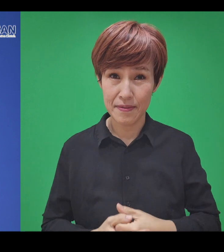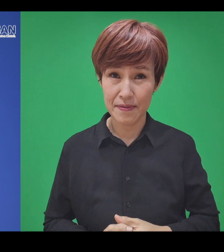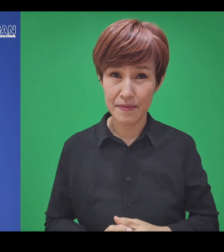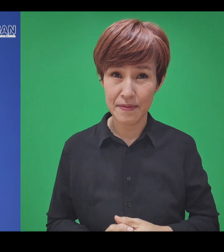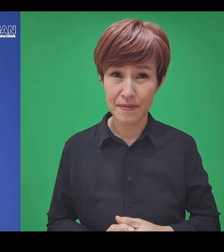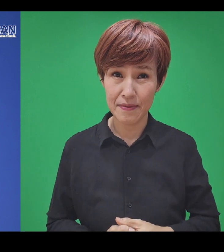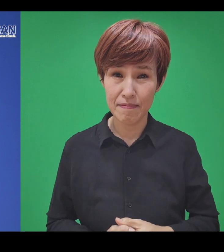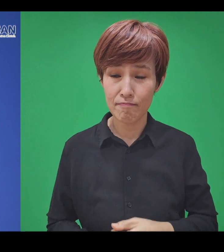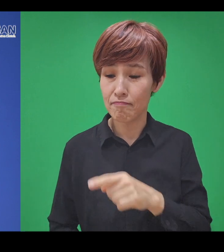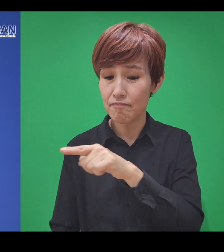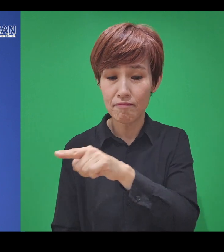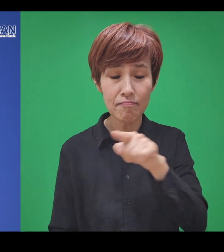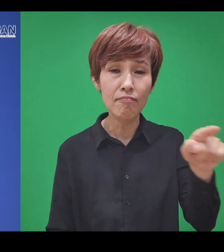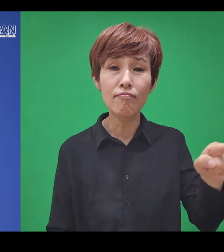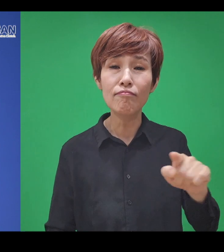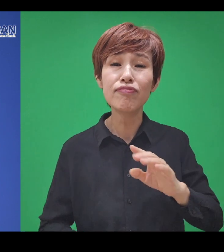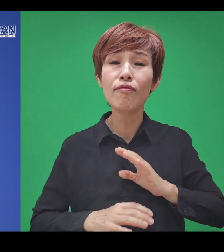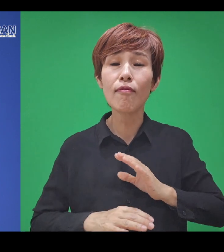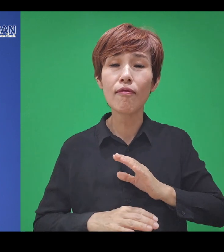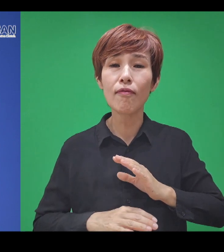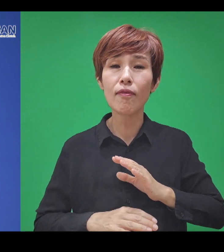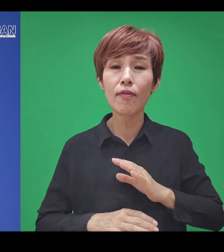어느 게 더 무서울 것 같으세요?